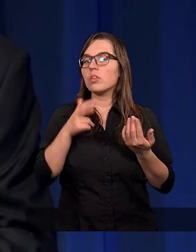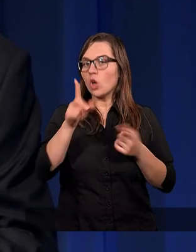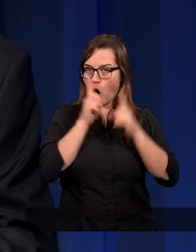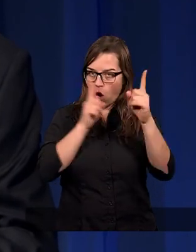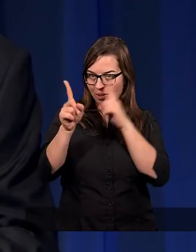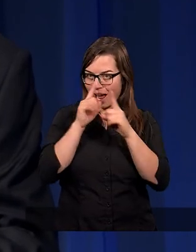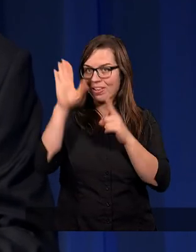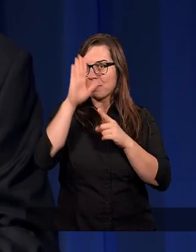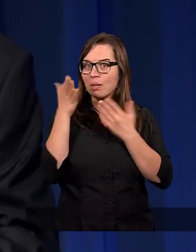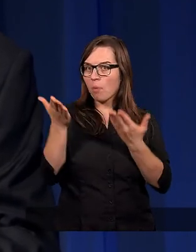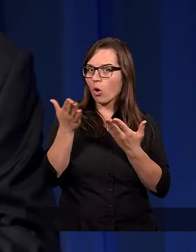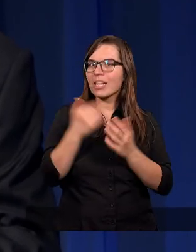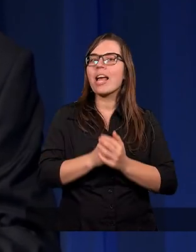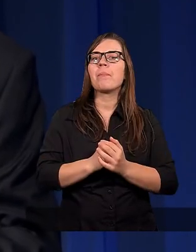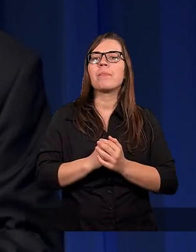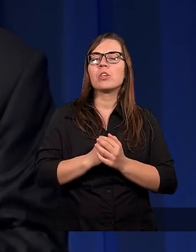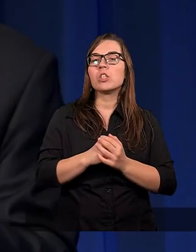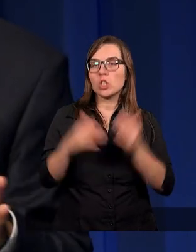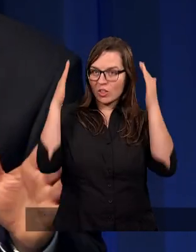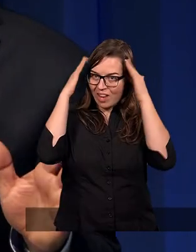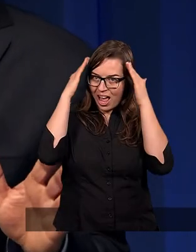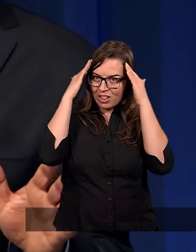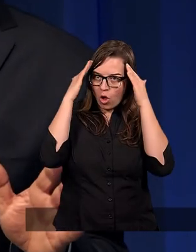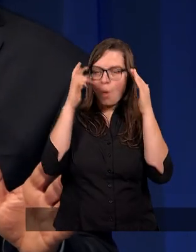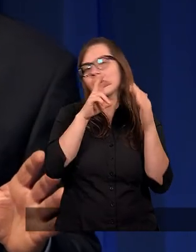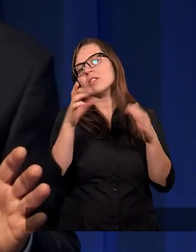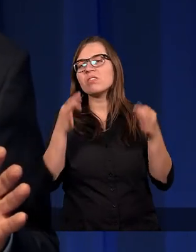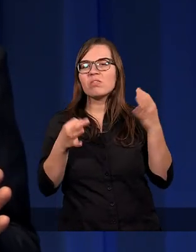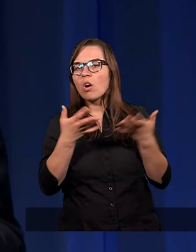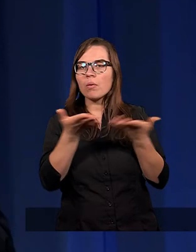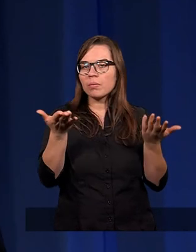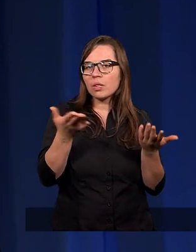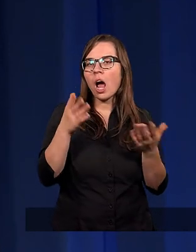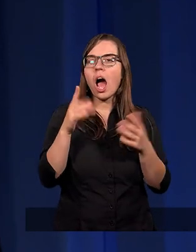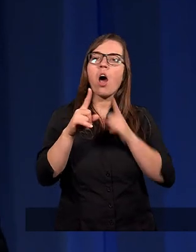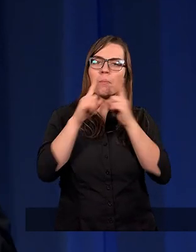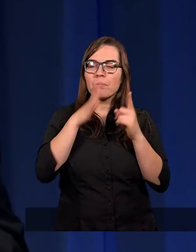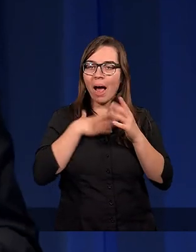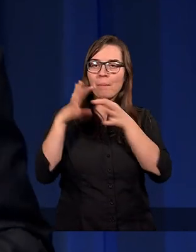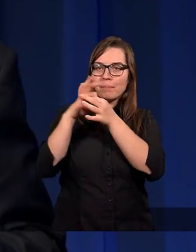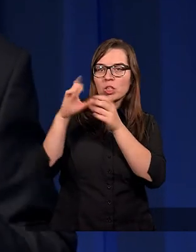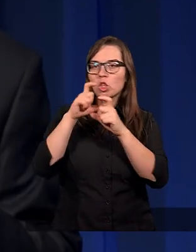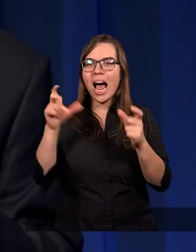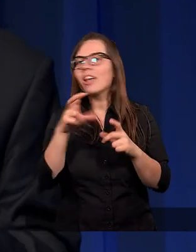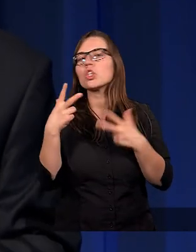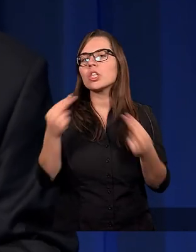Rozmawiamy z Panem Bogiem? Z sobą niewątpliwie. Z Panem Bogiem też? Mamy czas?